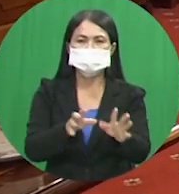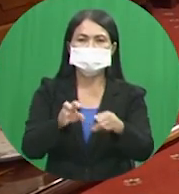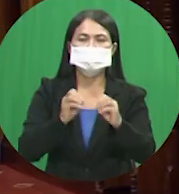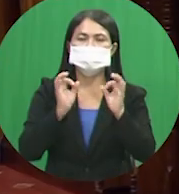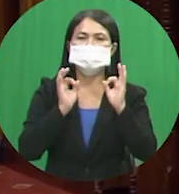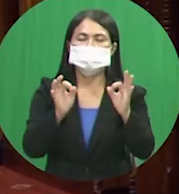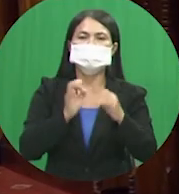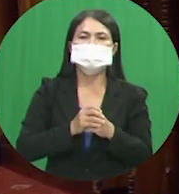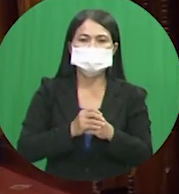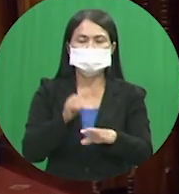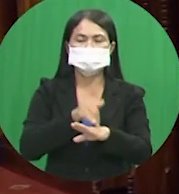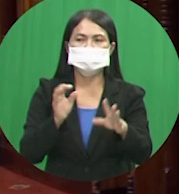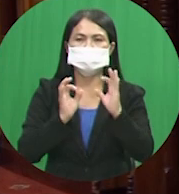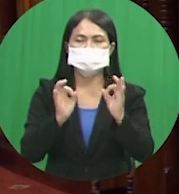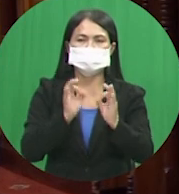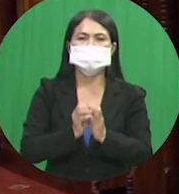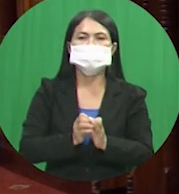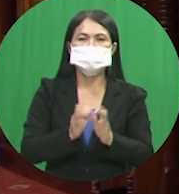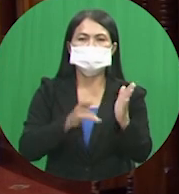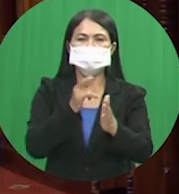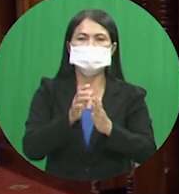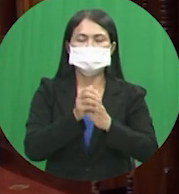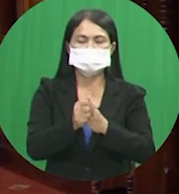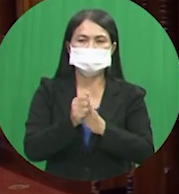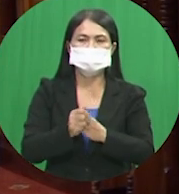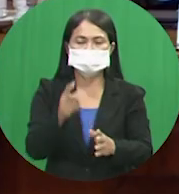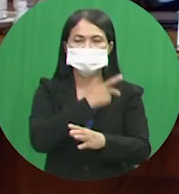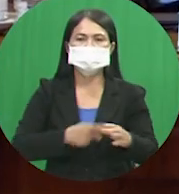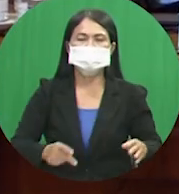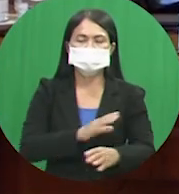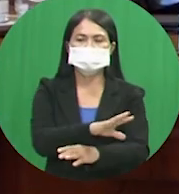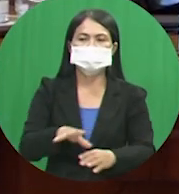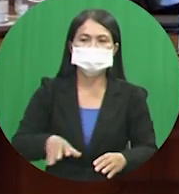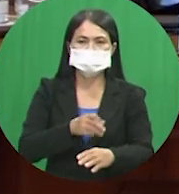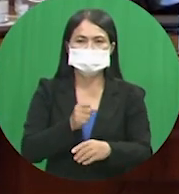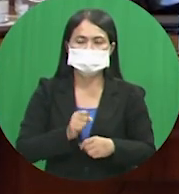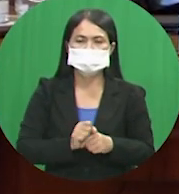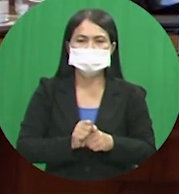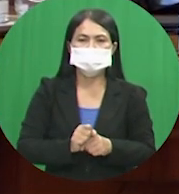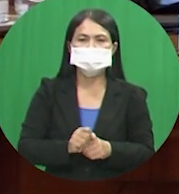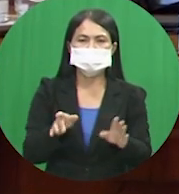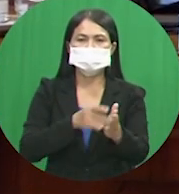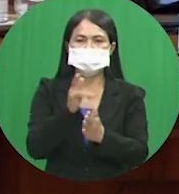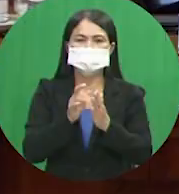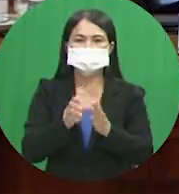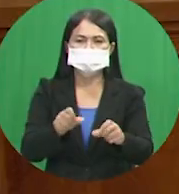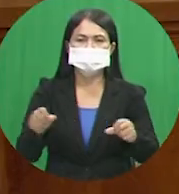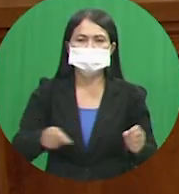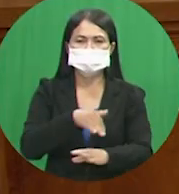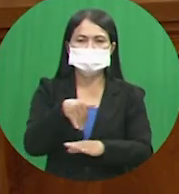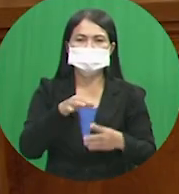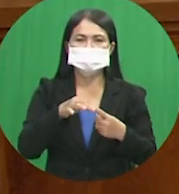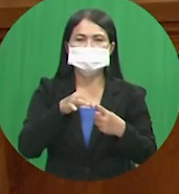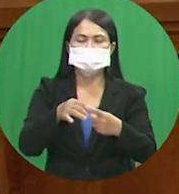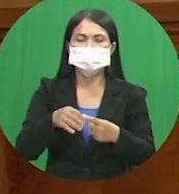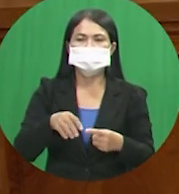កព្រមលើកិច្ចព្រមព្រៀងរវាងរាជរដ្ឋាភិបាលនៃព្រះរាជាណាចក្រកម្ពុជានិងរដ្ឋាភិបាលនៃតំបន់សេដ្ឋកិច្ចពិសេសម៉ា